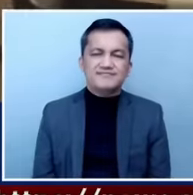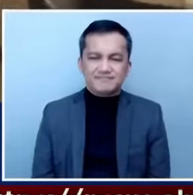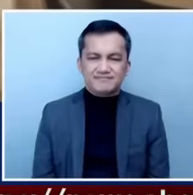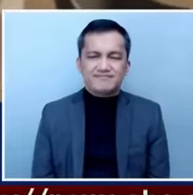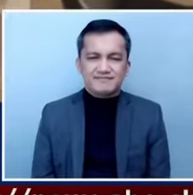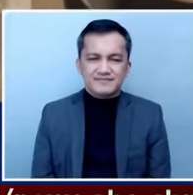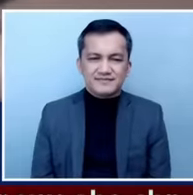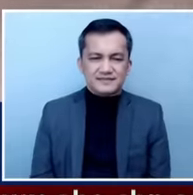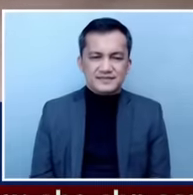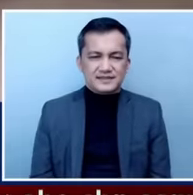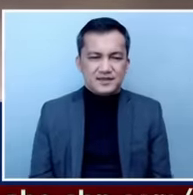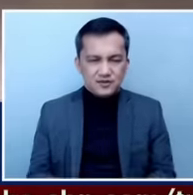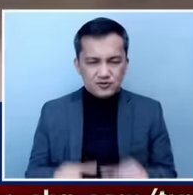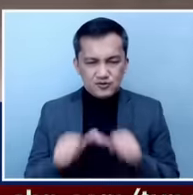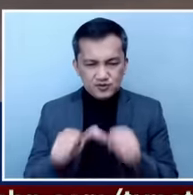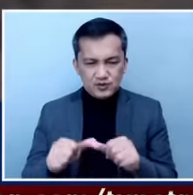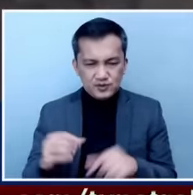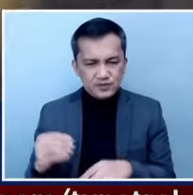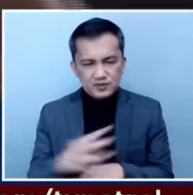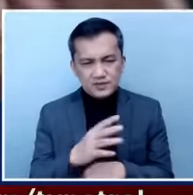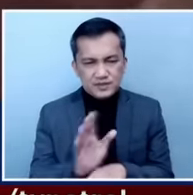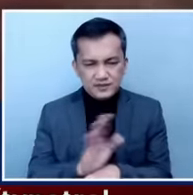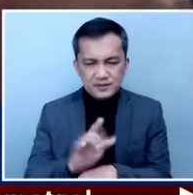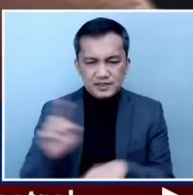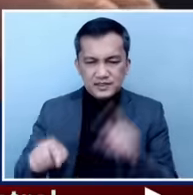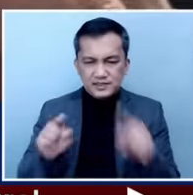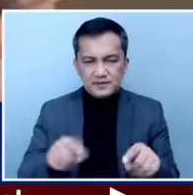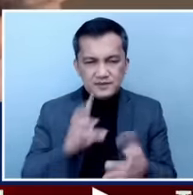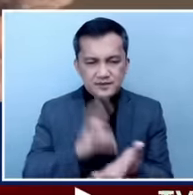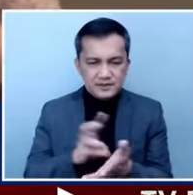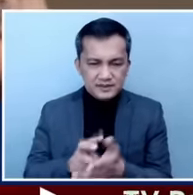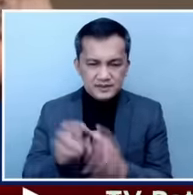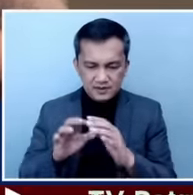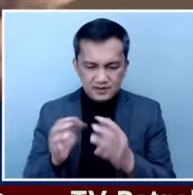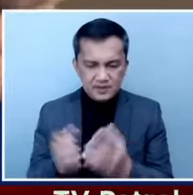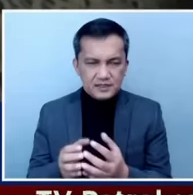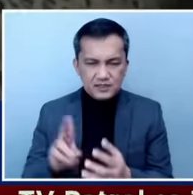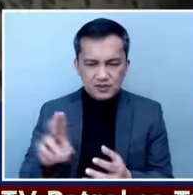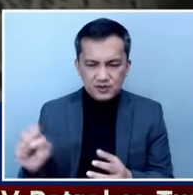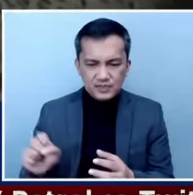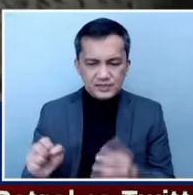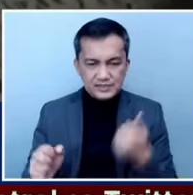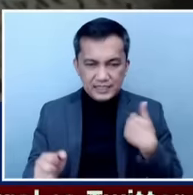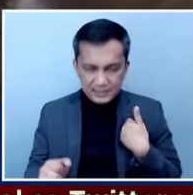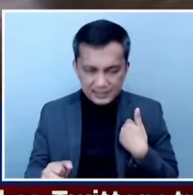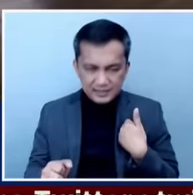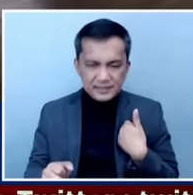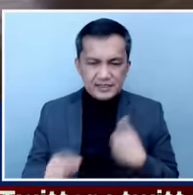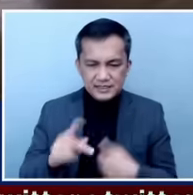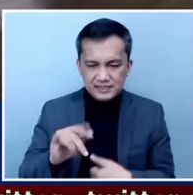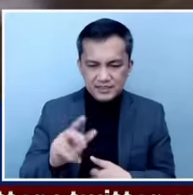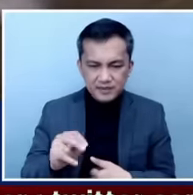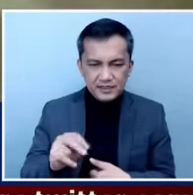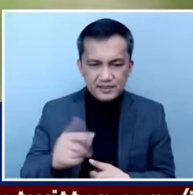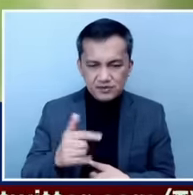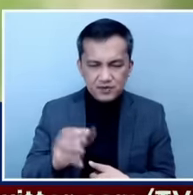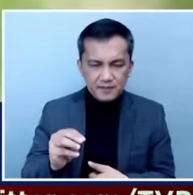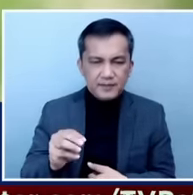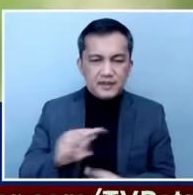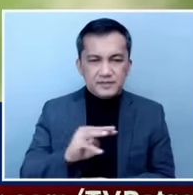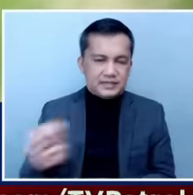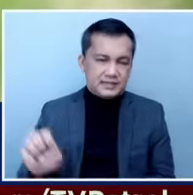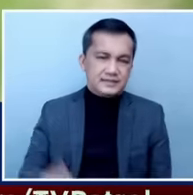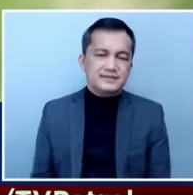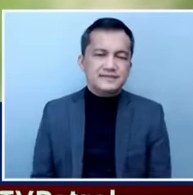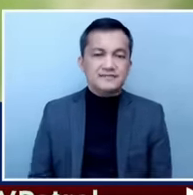Patuloy na pinapalabas ang pelikula sa iba't ibang bahagi ng mundo tulad ng US, Canada, Saipan, Guam, pati Middle East. At